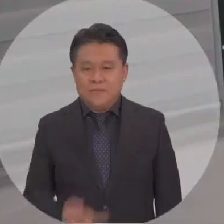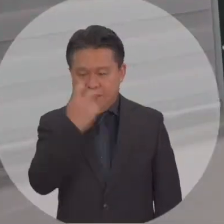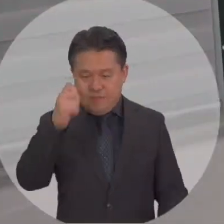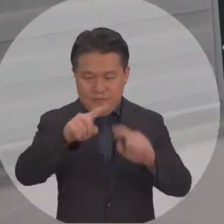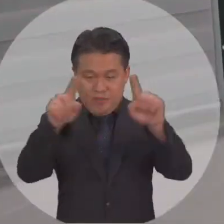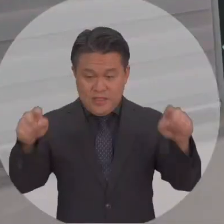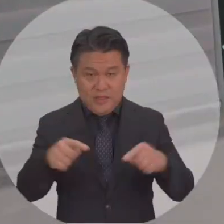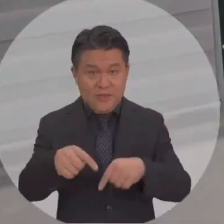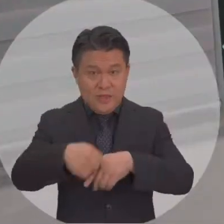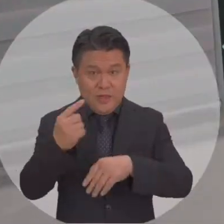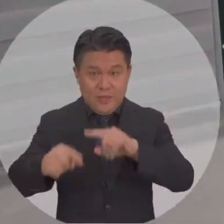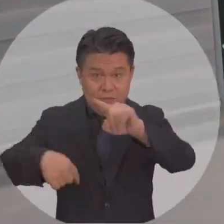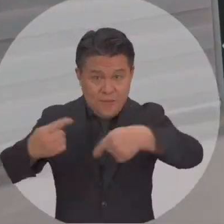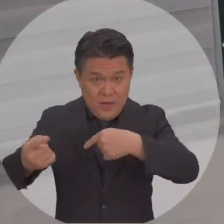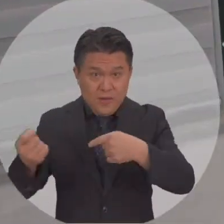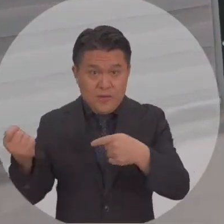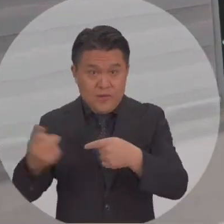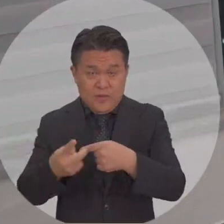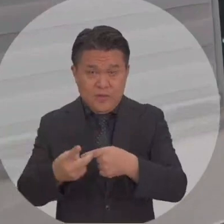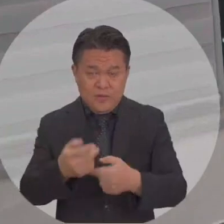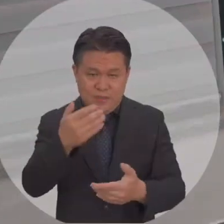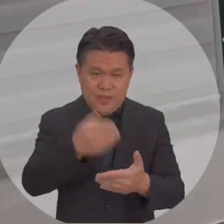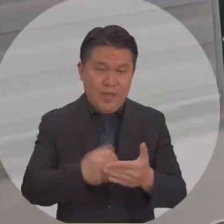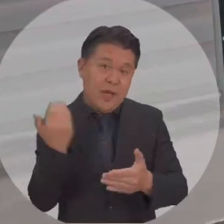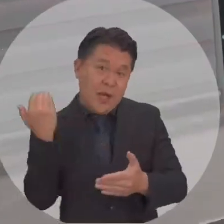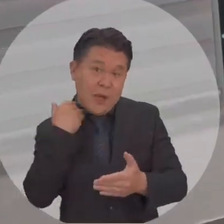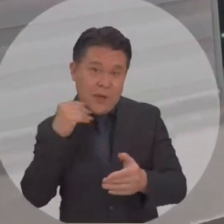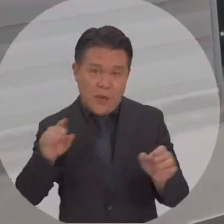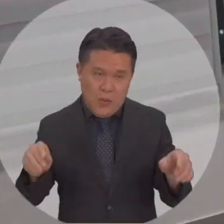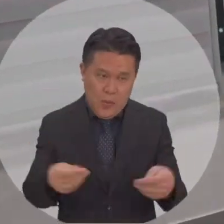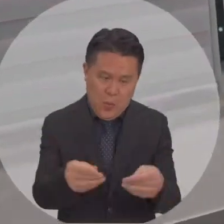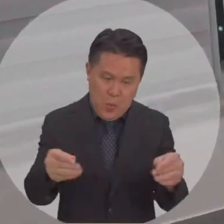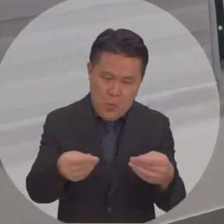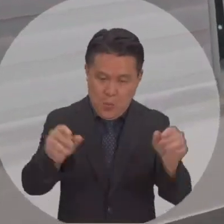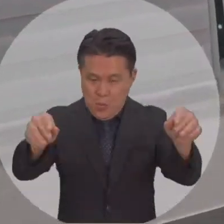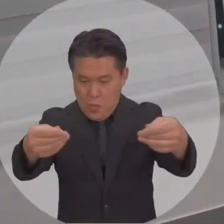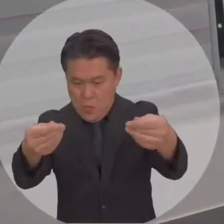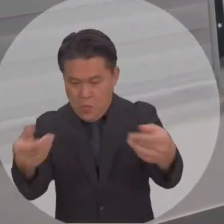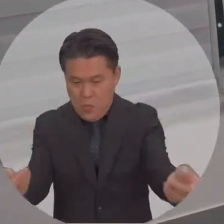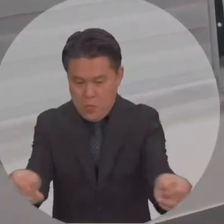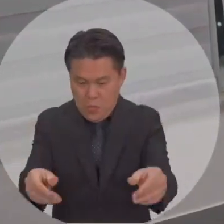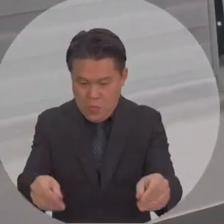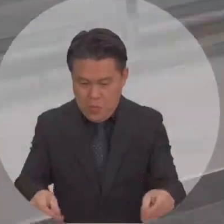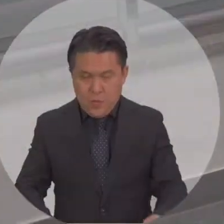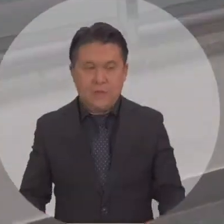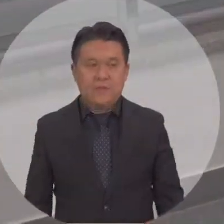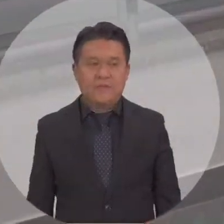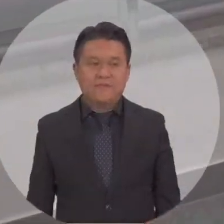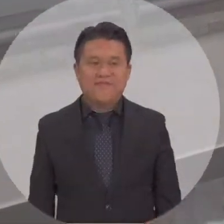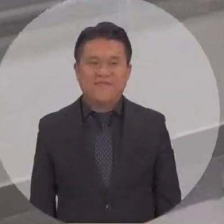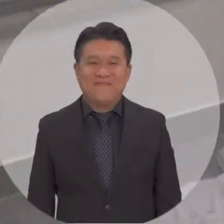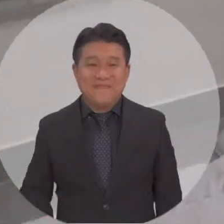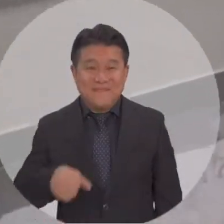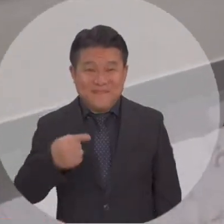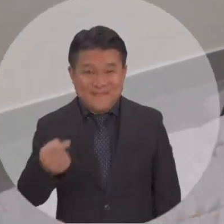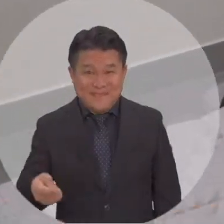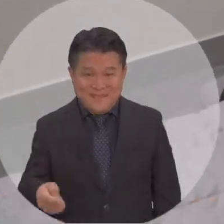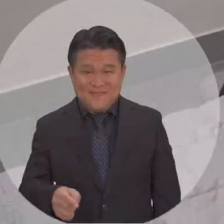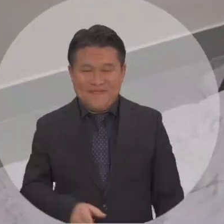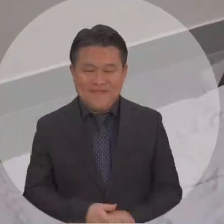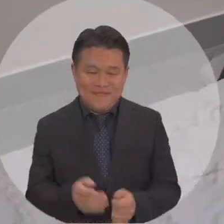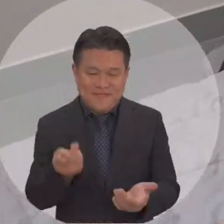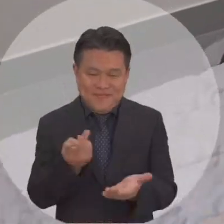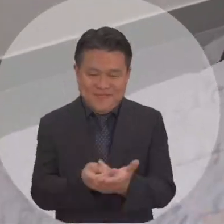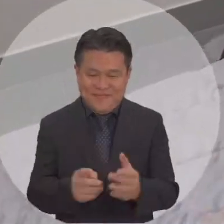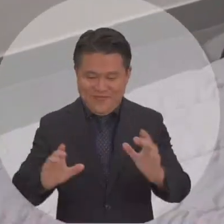베개 커버를 바꾸고 베개 커버의 남은 부분은 보이지 않게 안쪽으로 접어 넣습니다. 베개를 침대 머리